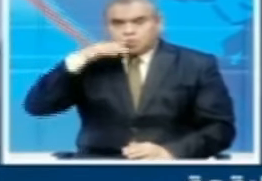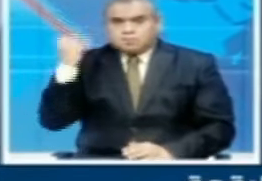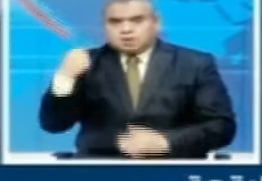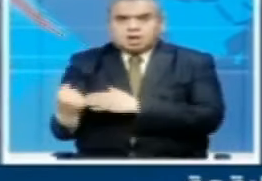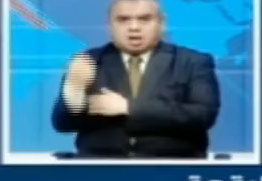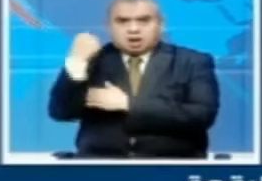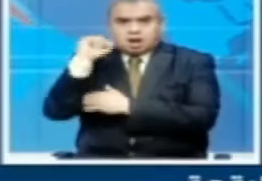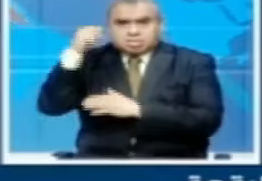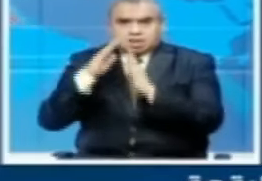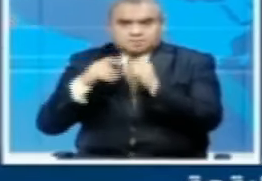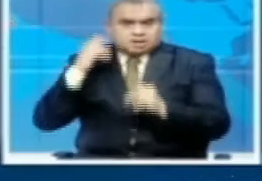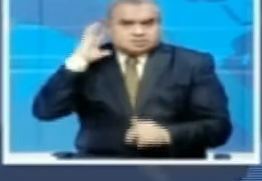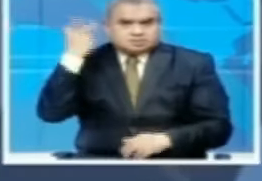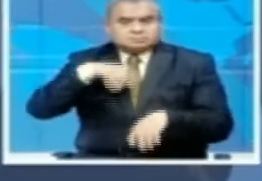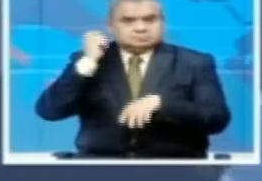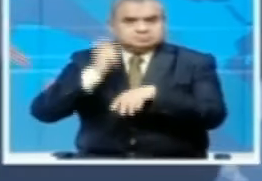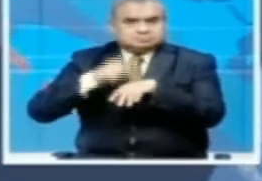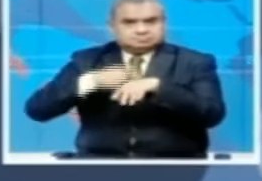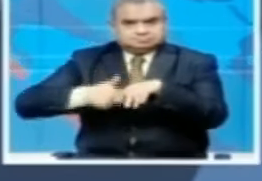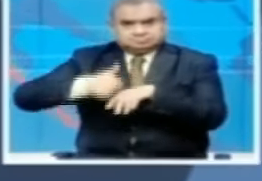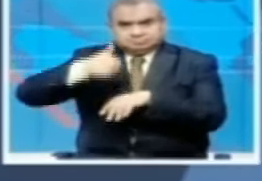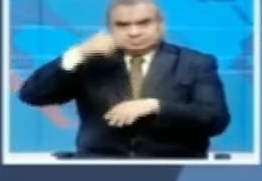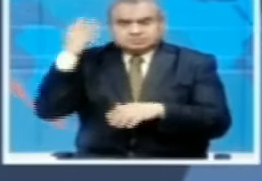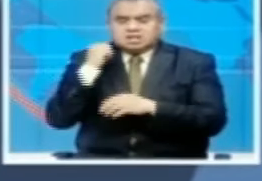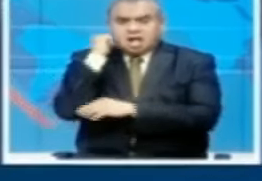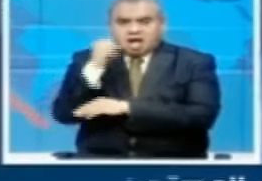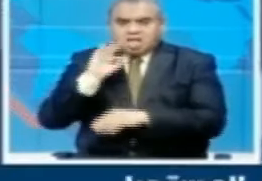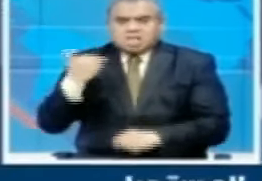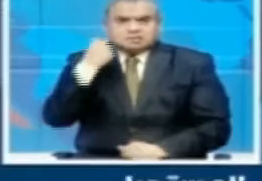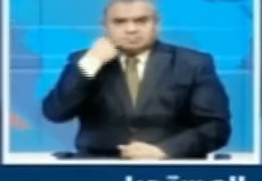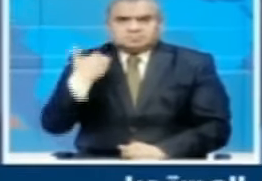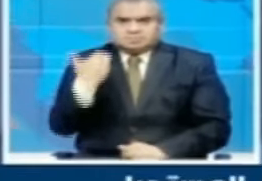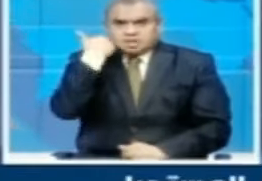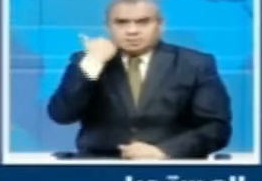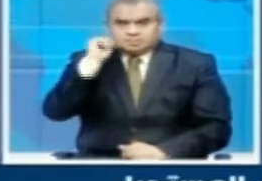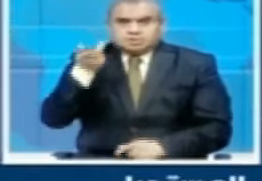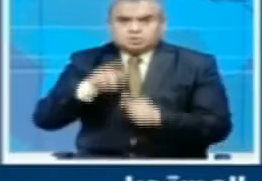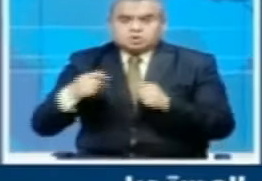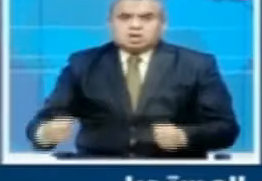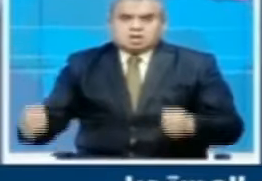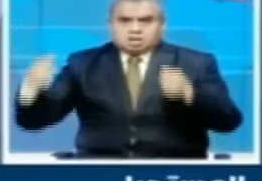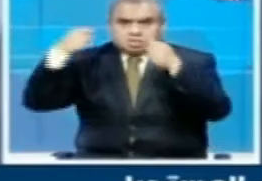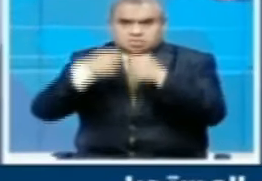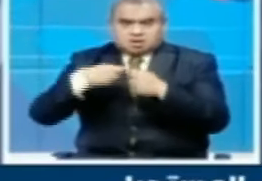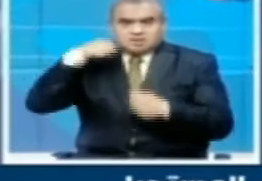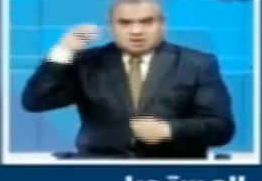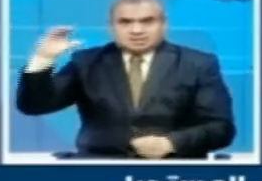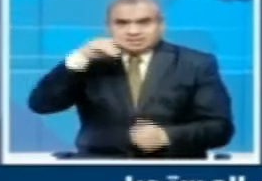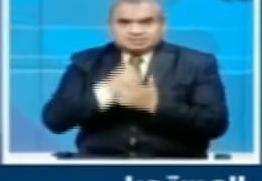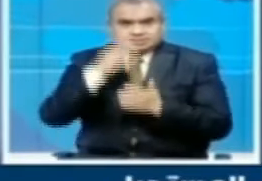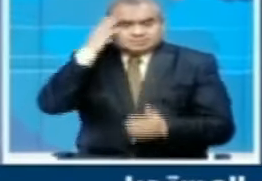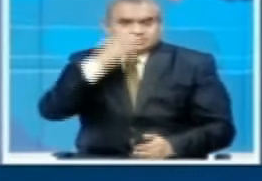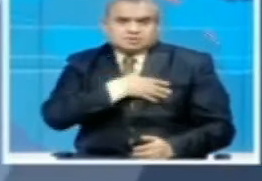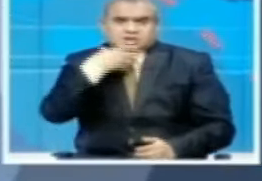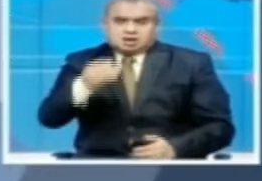المصرية وصلابة عزيمتنا في استرداد كل شبر من أرضنا. وأضاف الرئيس السيسي: أننا نتذكر اليوم تضحيات